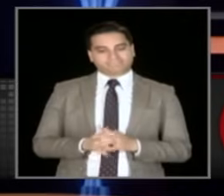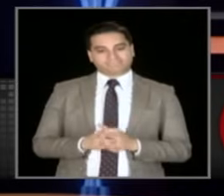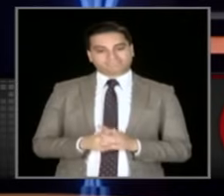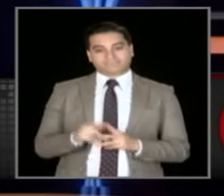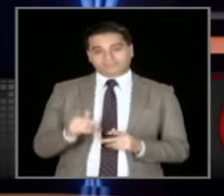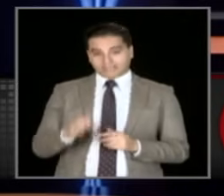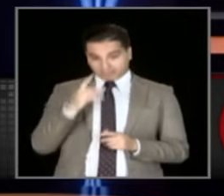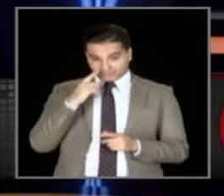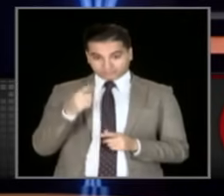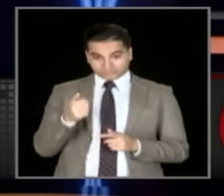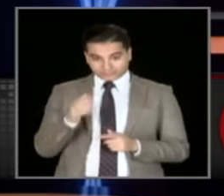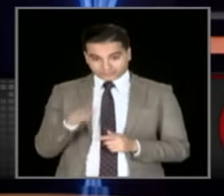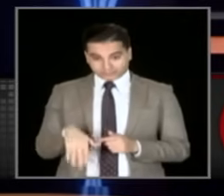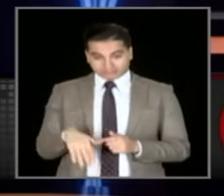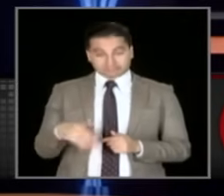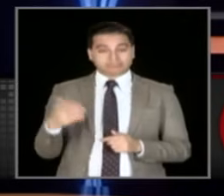في إجابة؟ إن شاء الله.